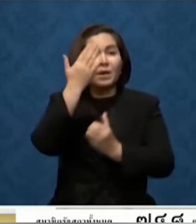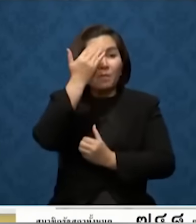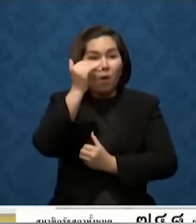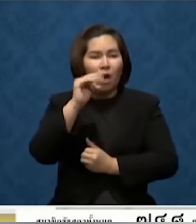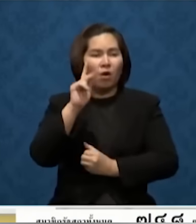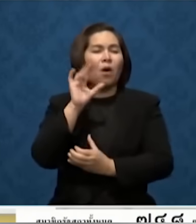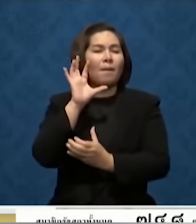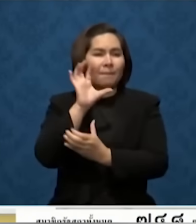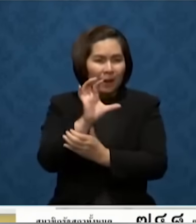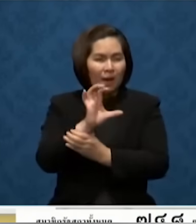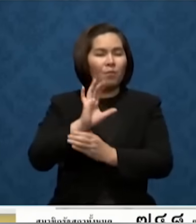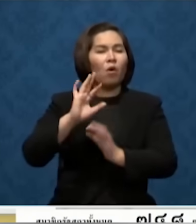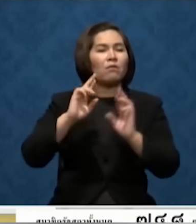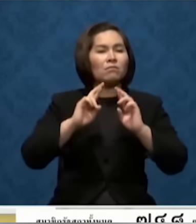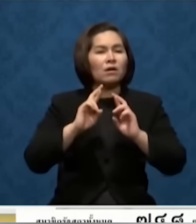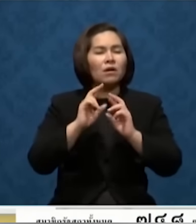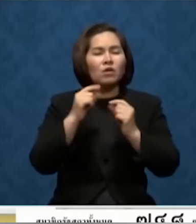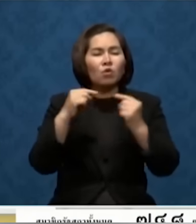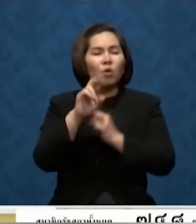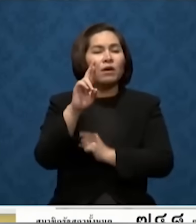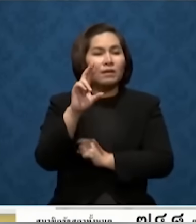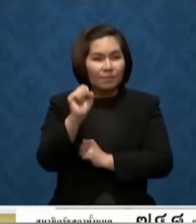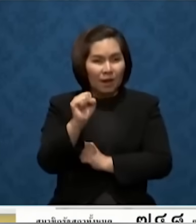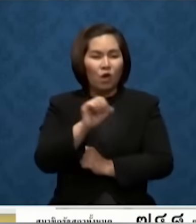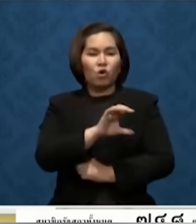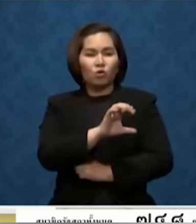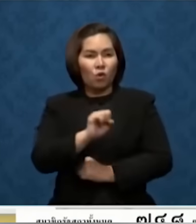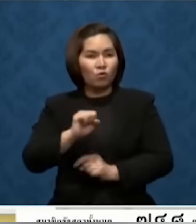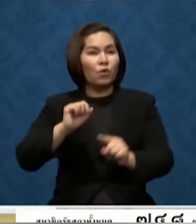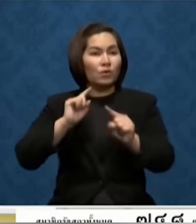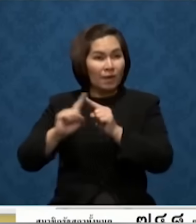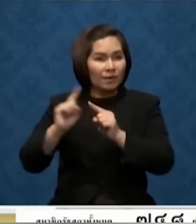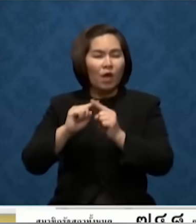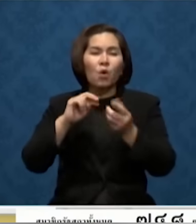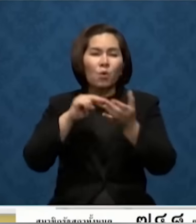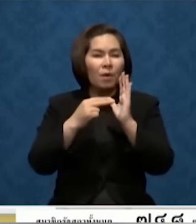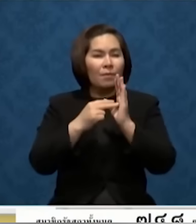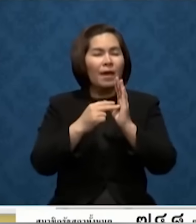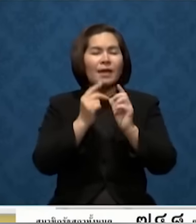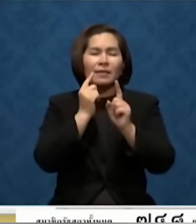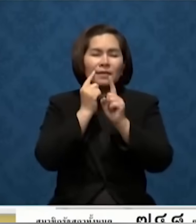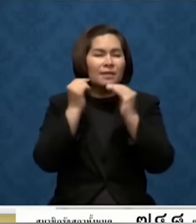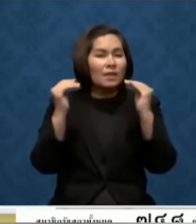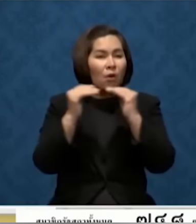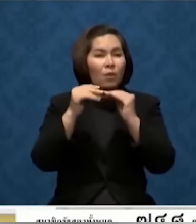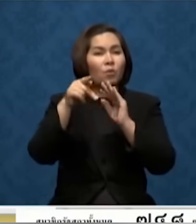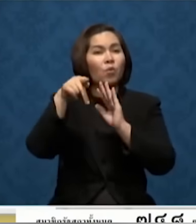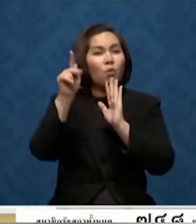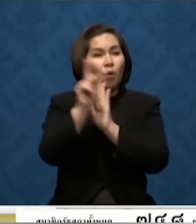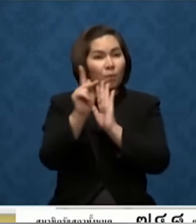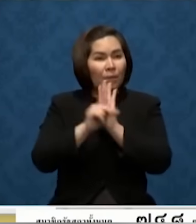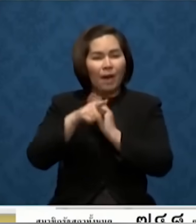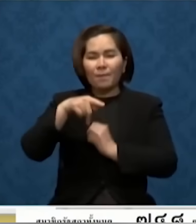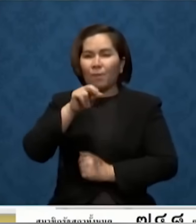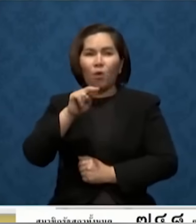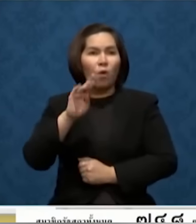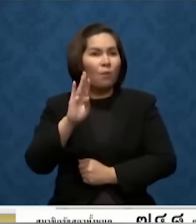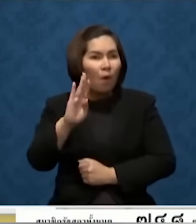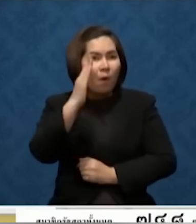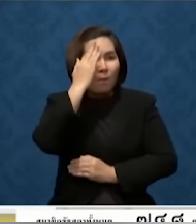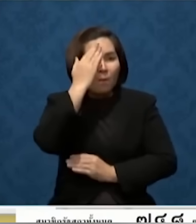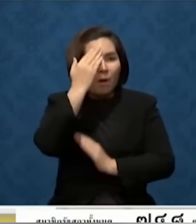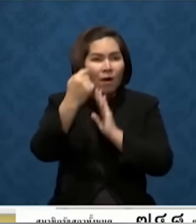าข้อบังคับของสภาผู้แทนราษฎรนั้นมีสถานะเทียบเท่าพระราชบัญญัติคือกฎหมายเพราะอะไรครับท่านประธ